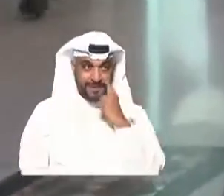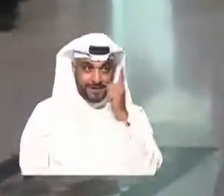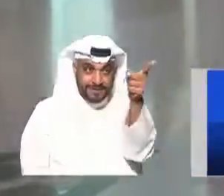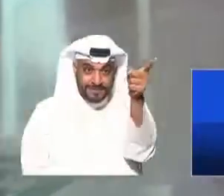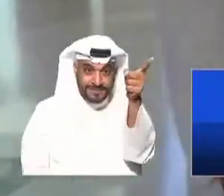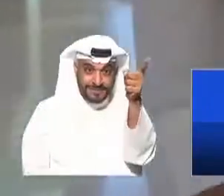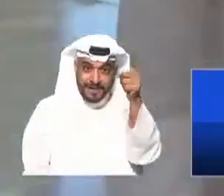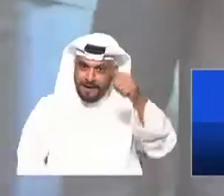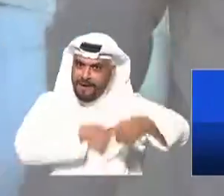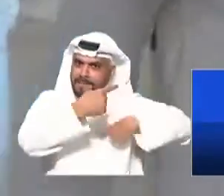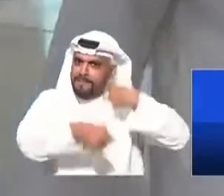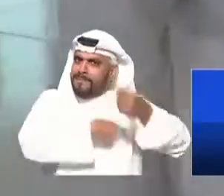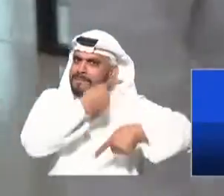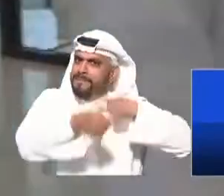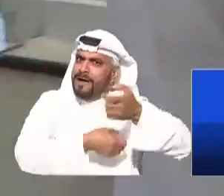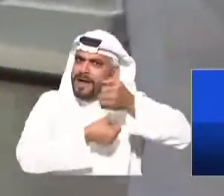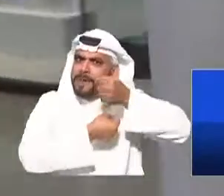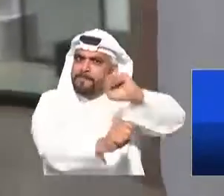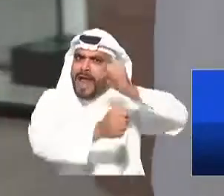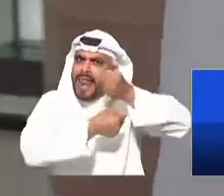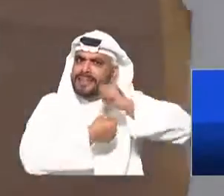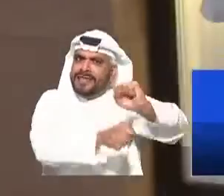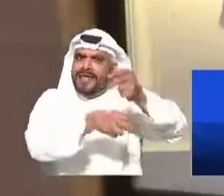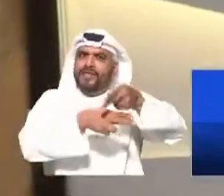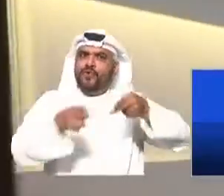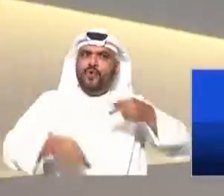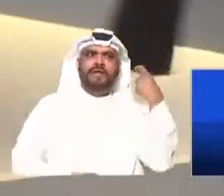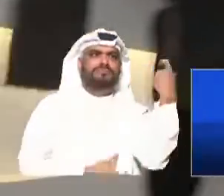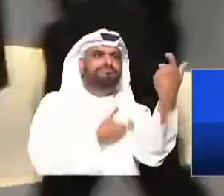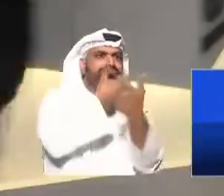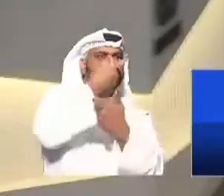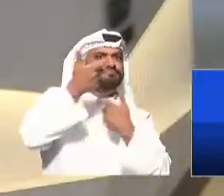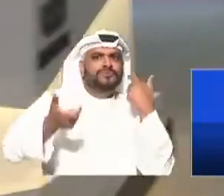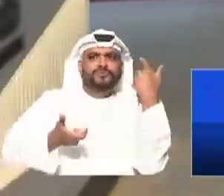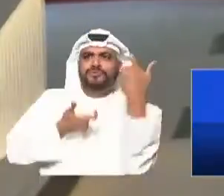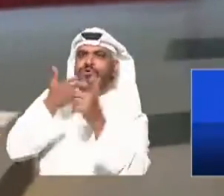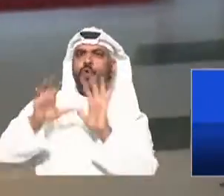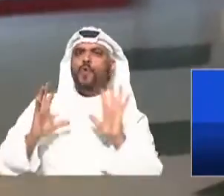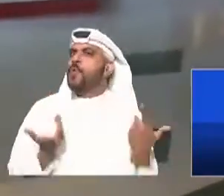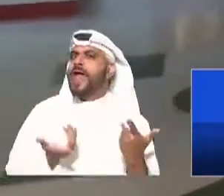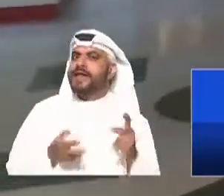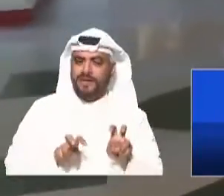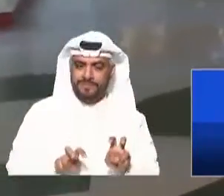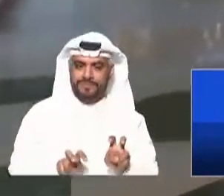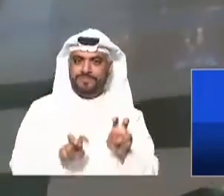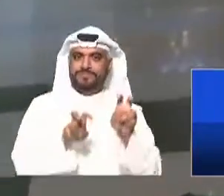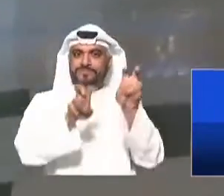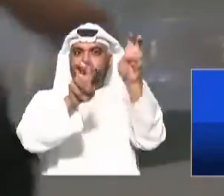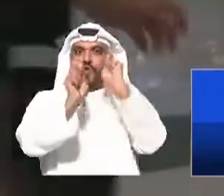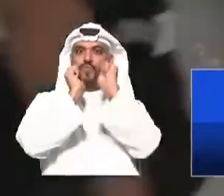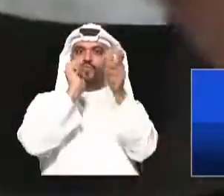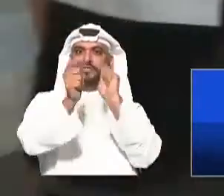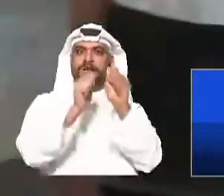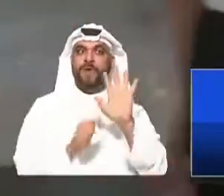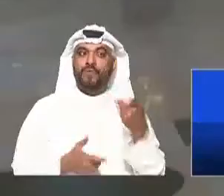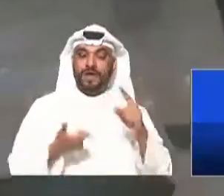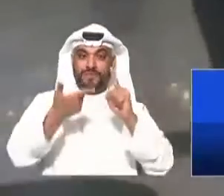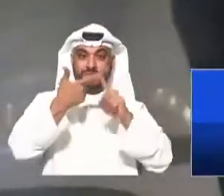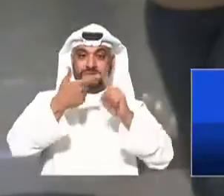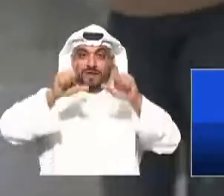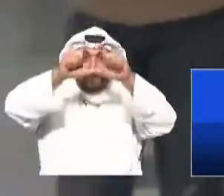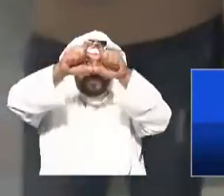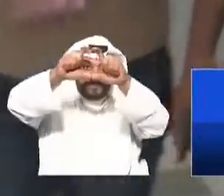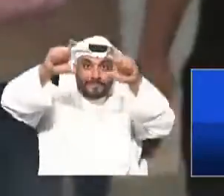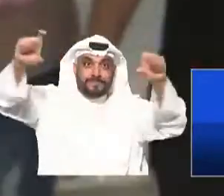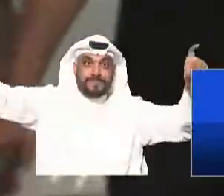وتستمر جولات بلدية الكويت في المجمعات التجارية والتأكد من التراخيص وتجديدها وتراخيص الإعلانات على واجهات